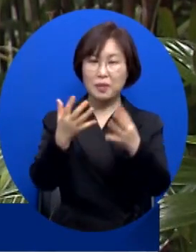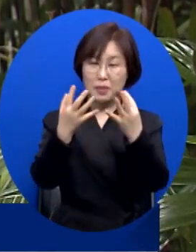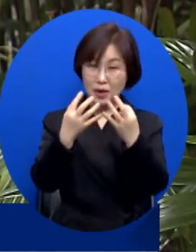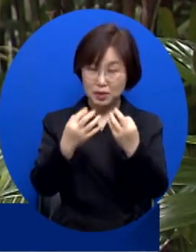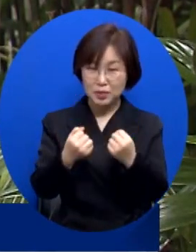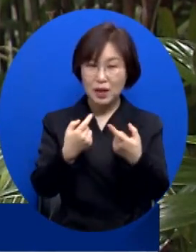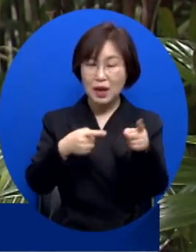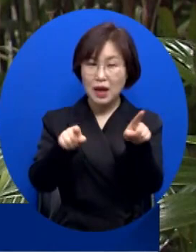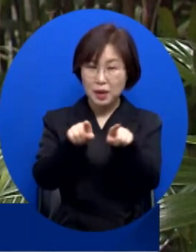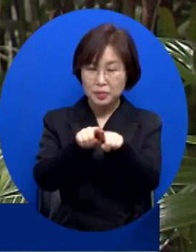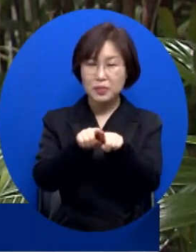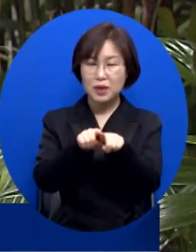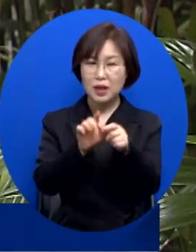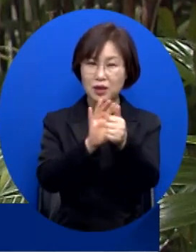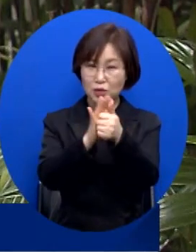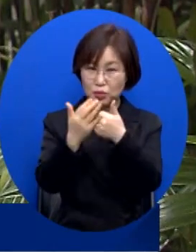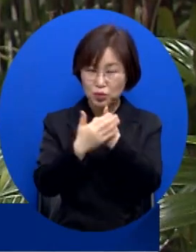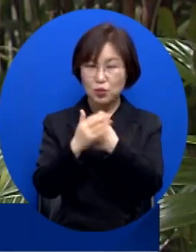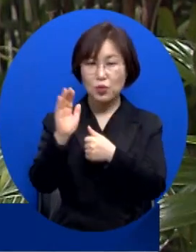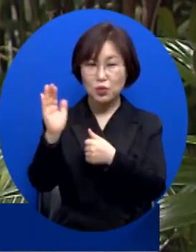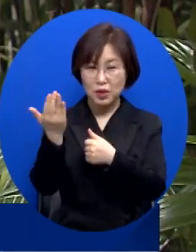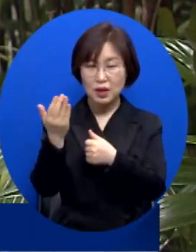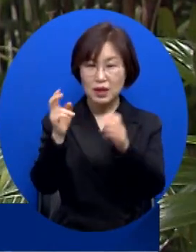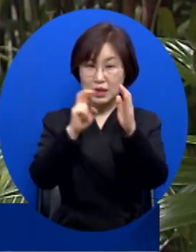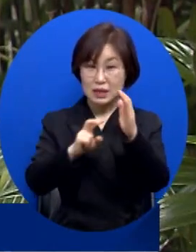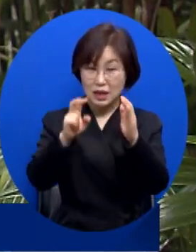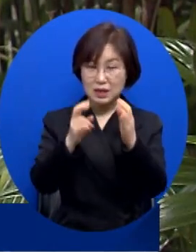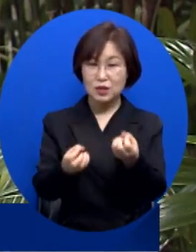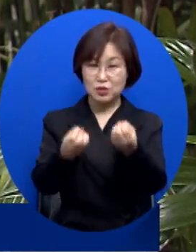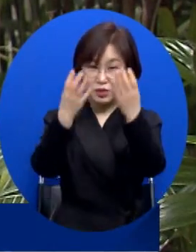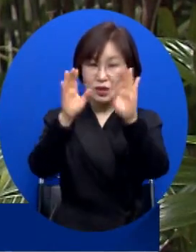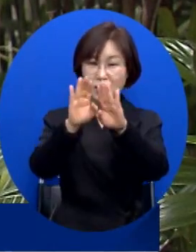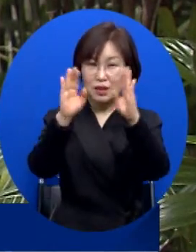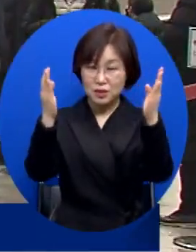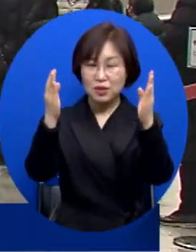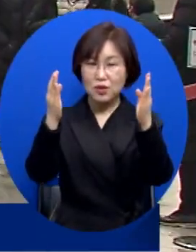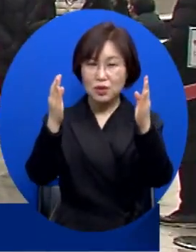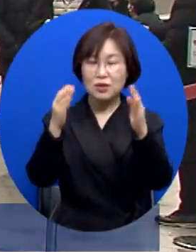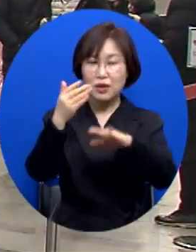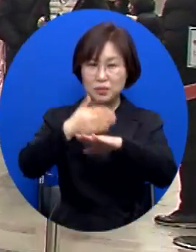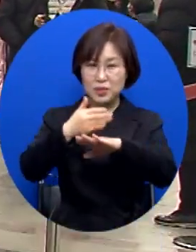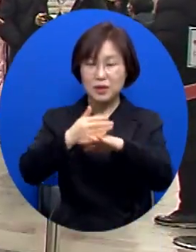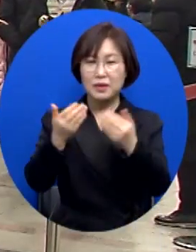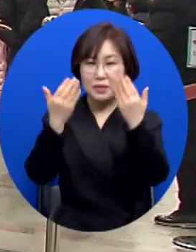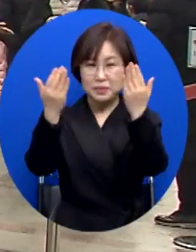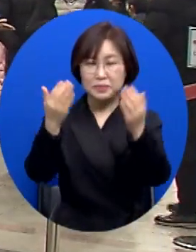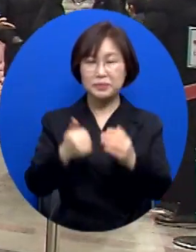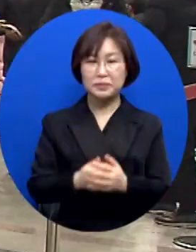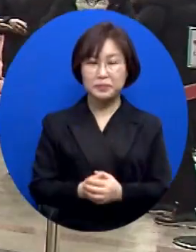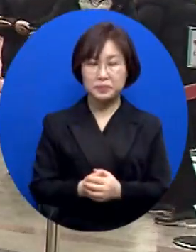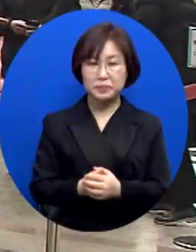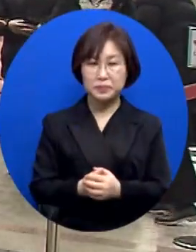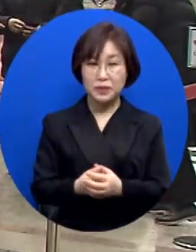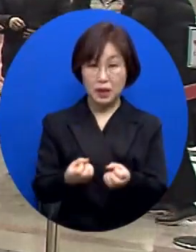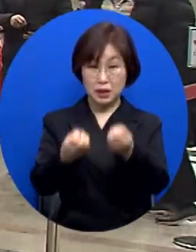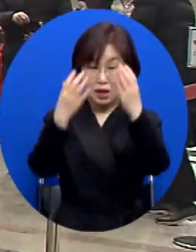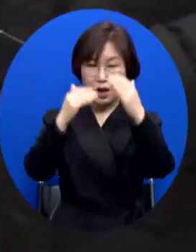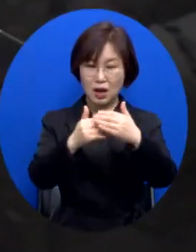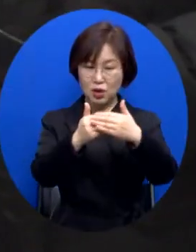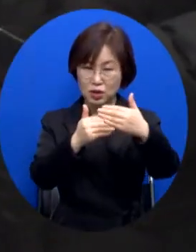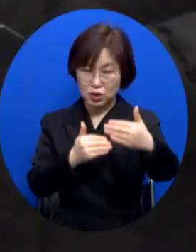협조해 주셔서 저희 찬양의 밤을 이렇게 빛내주셔서 너무 감사드려요. 이번 행사는 거리